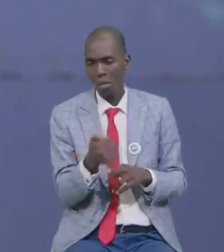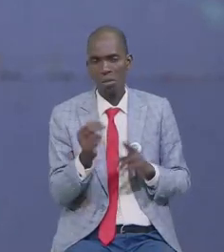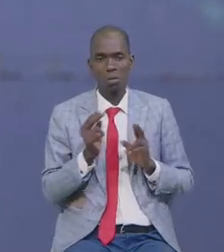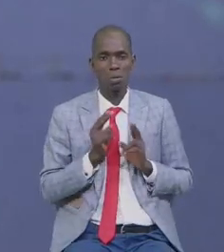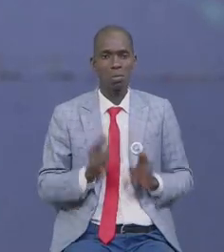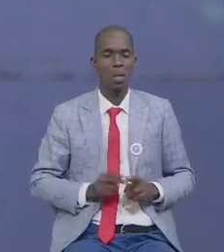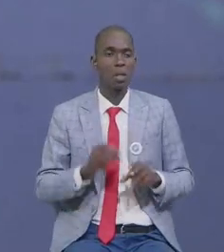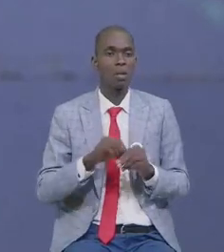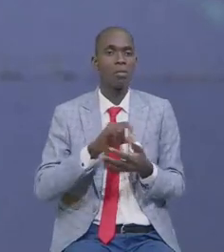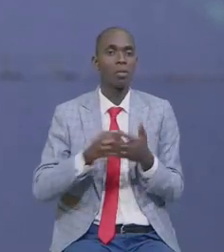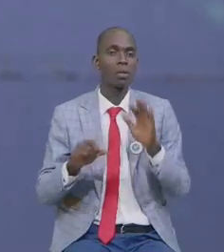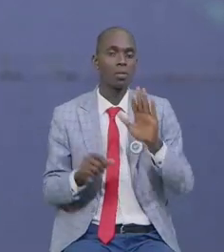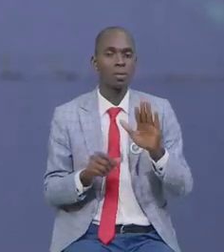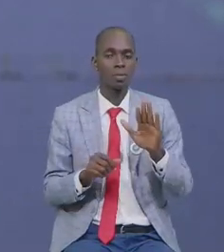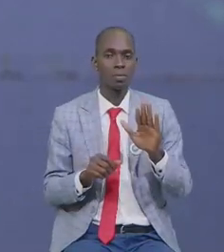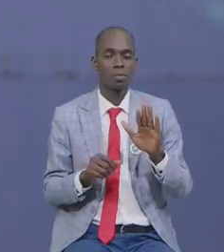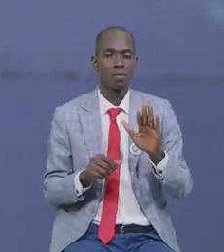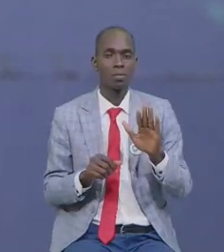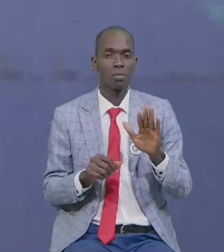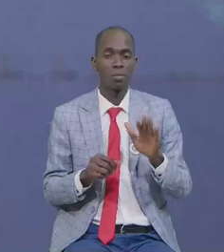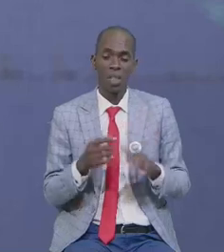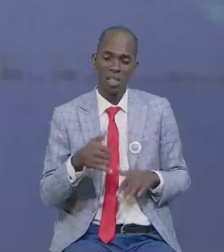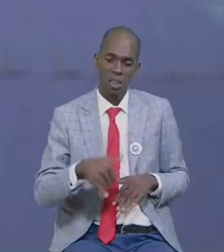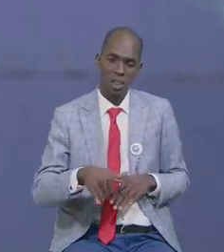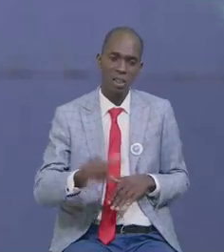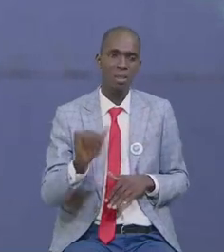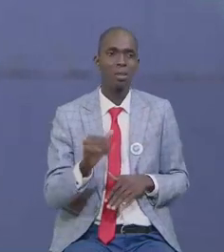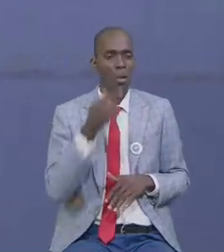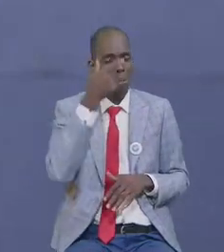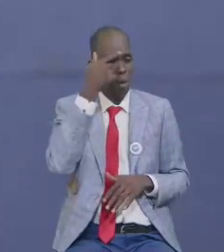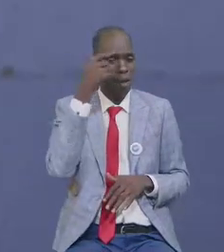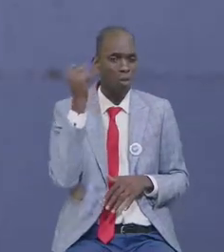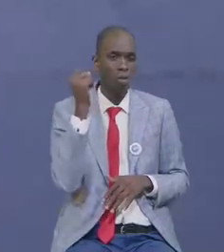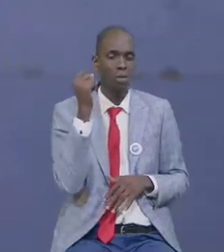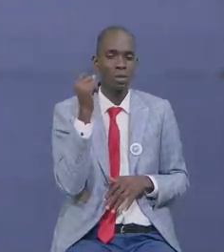quoique je ne crains point Dieu et que je n'ai d'égard pour personne, verset 5, néanmoins,